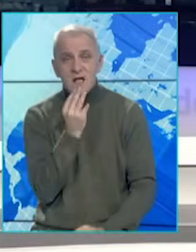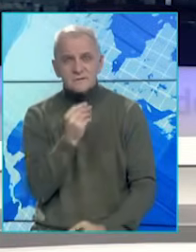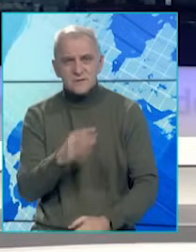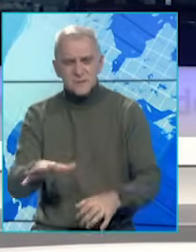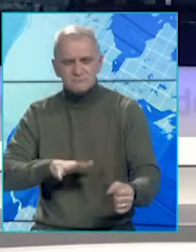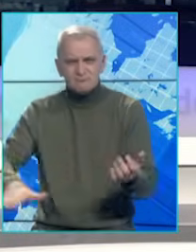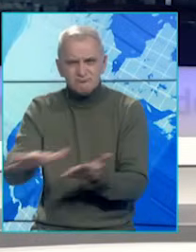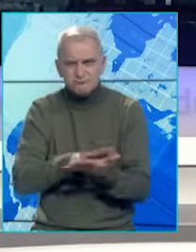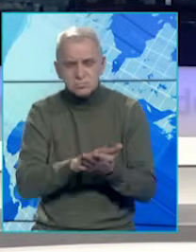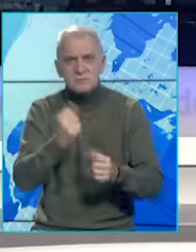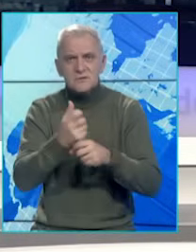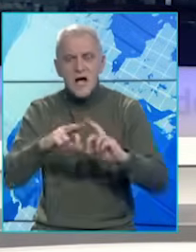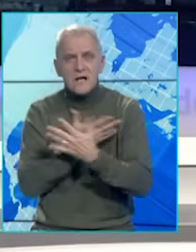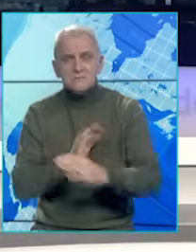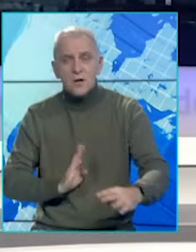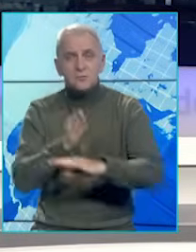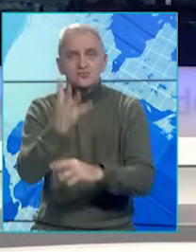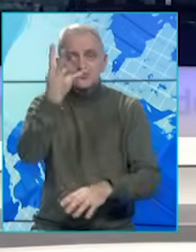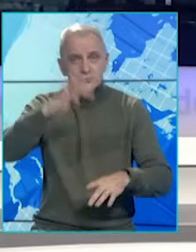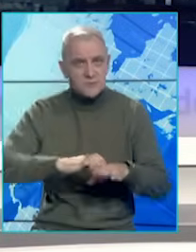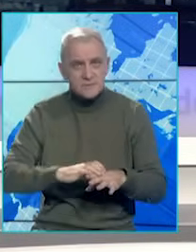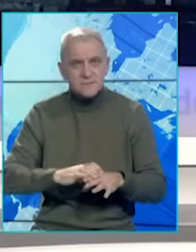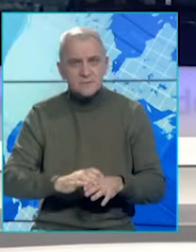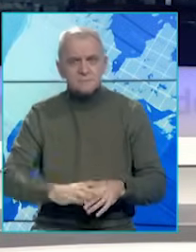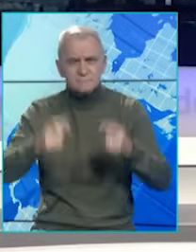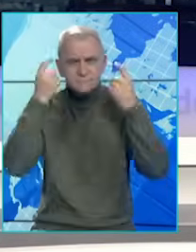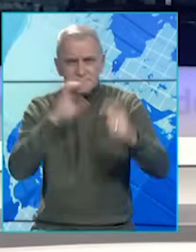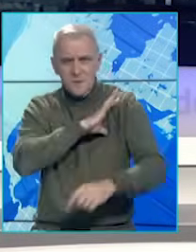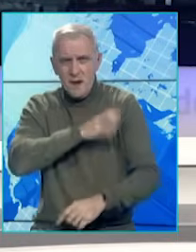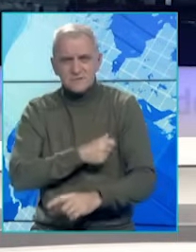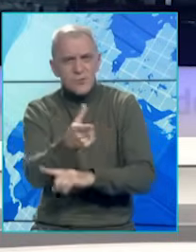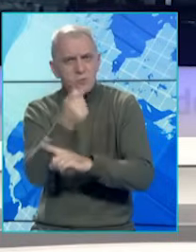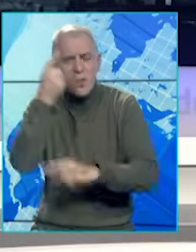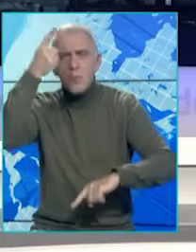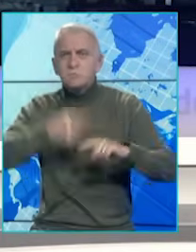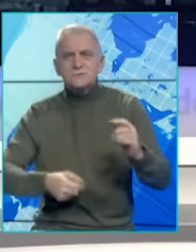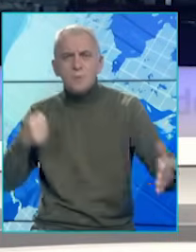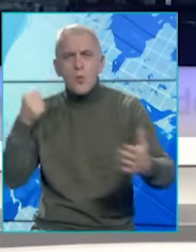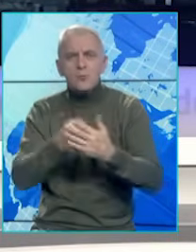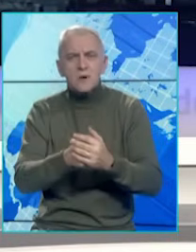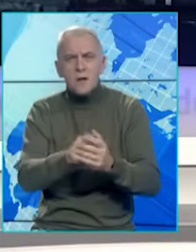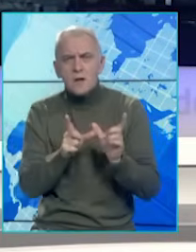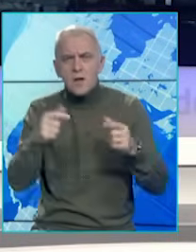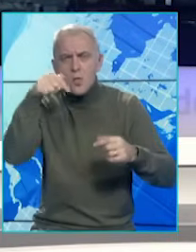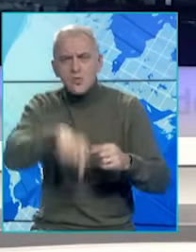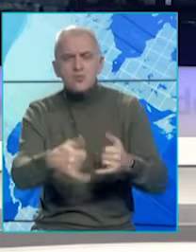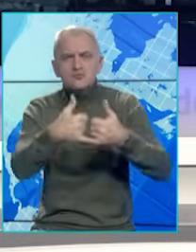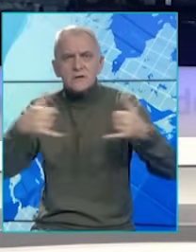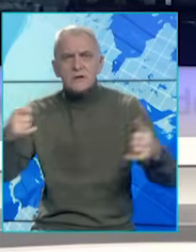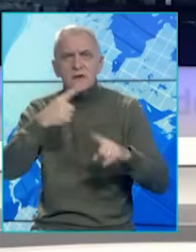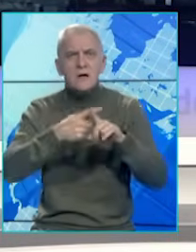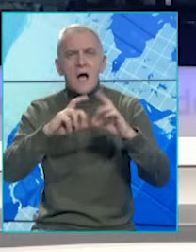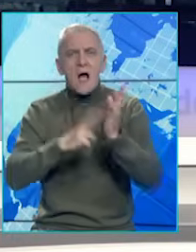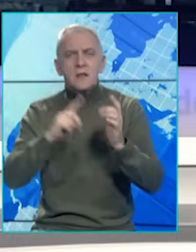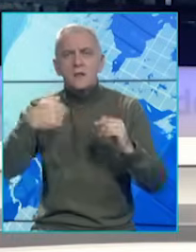Izraelsko razaranje pojasa Gaze ušlo je u četvrti mjesec. Desetine Palestinaca ubijeni su u posljednjim udarima na opkoljeni južni grad Han